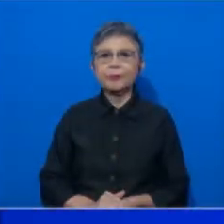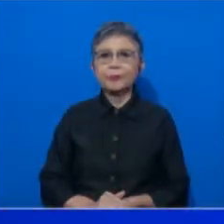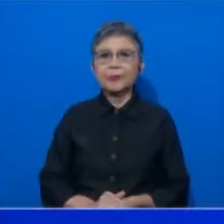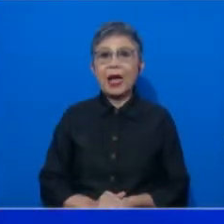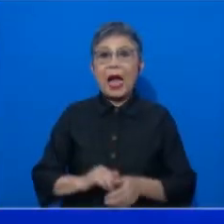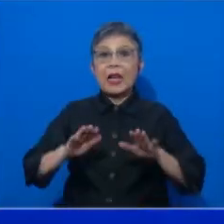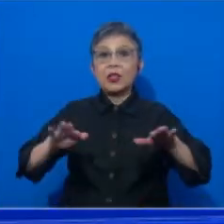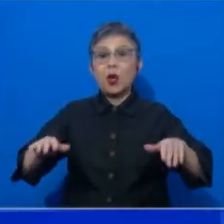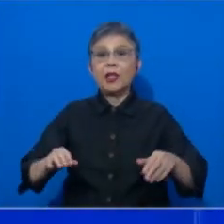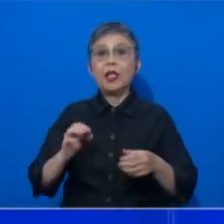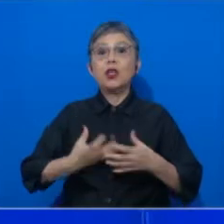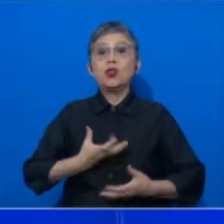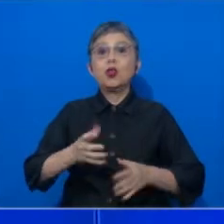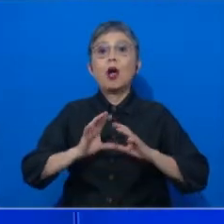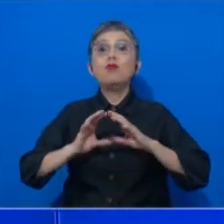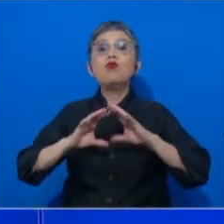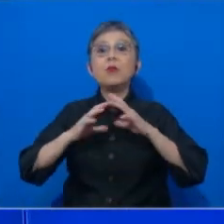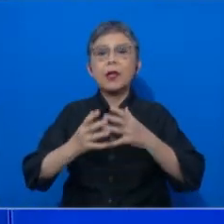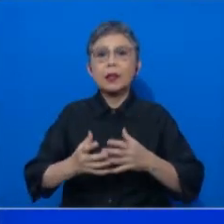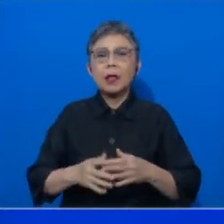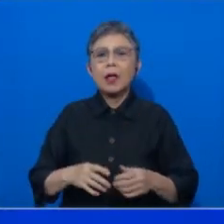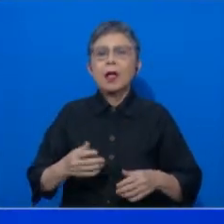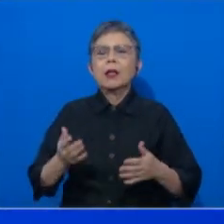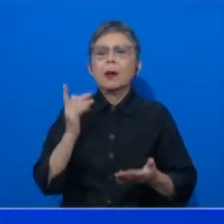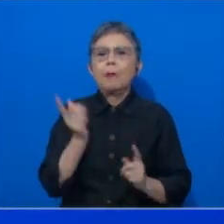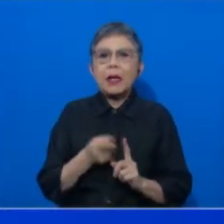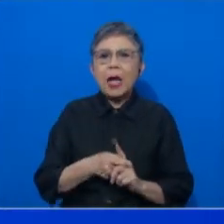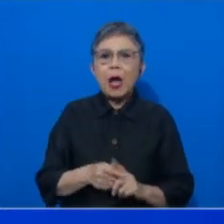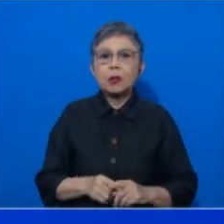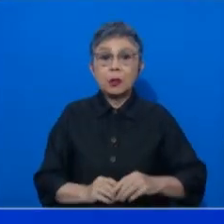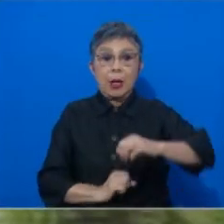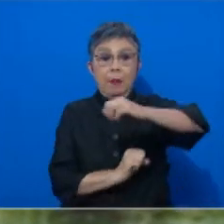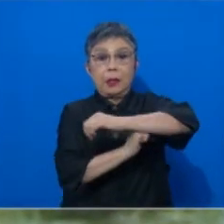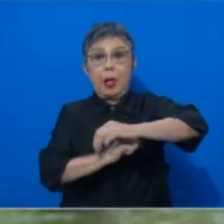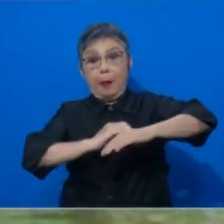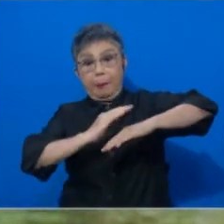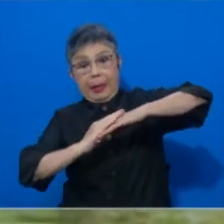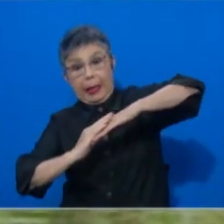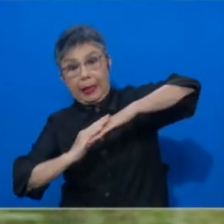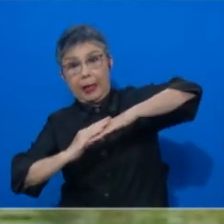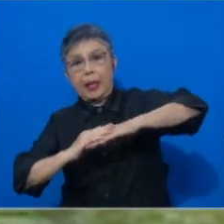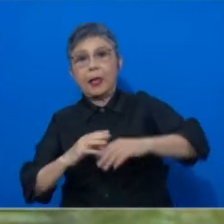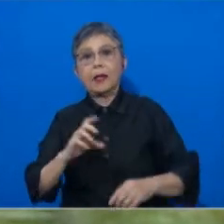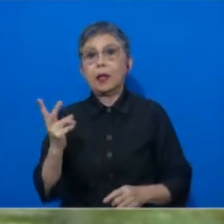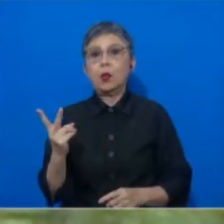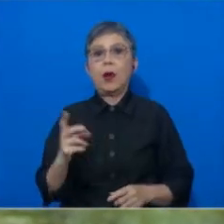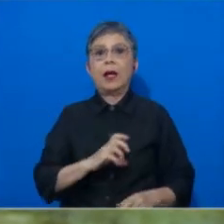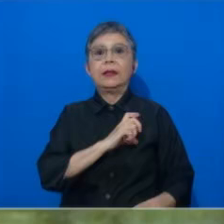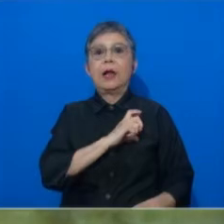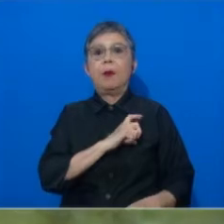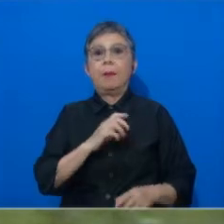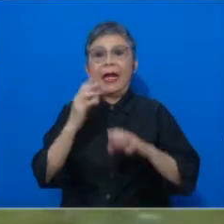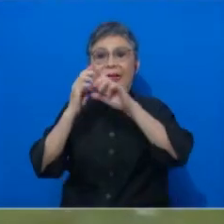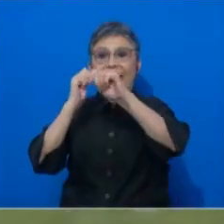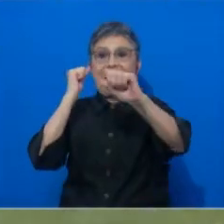Anak sekolah di Sukabumi, Jawa Barat terpaksa mengadu nyawa melintasi jembatan miring untuk melintas antar kecamatan dengan kondisi tali bajar